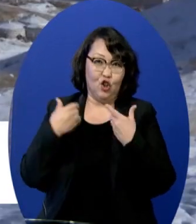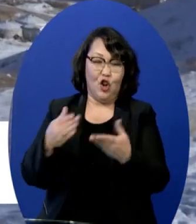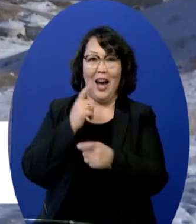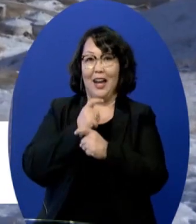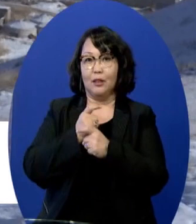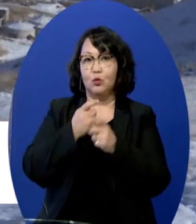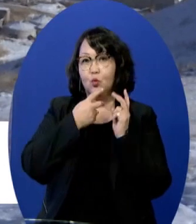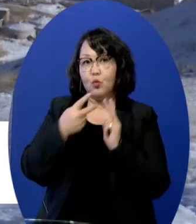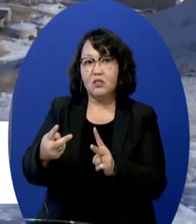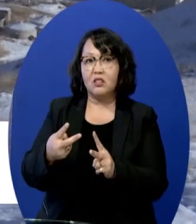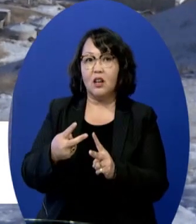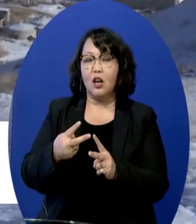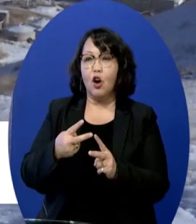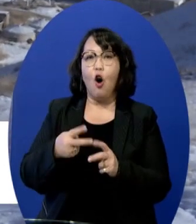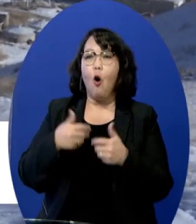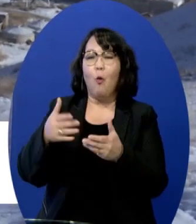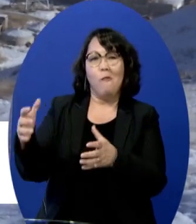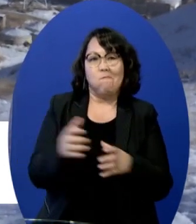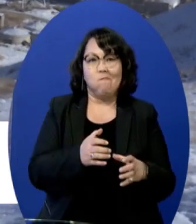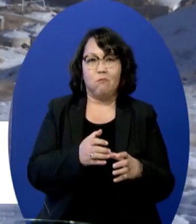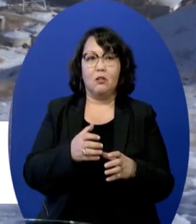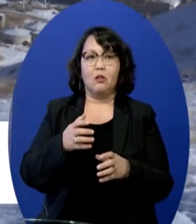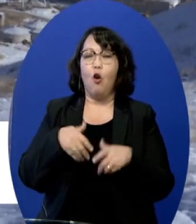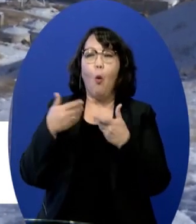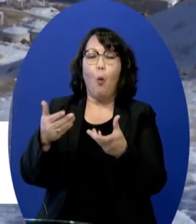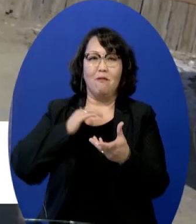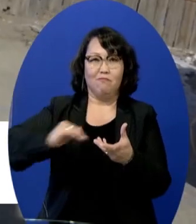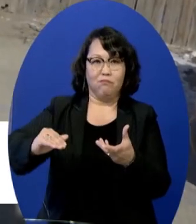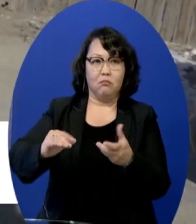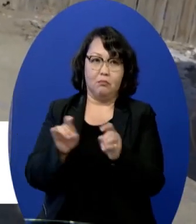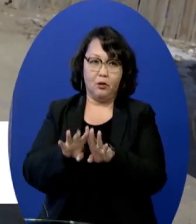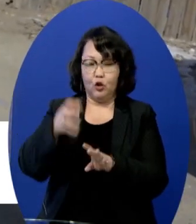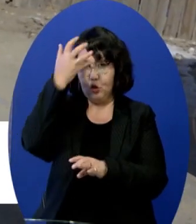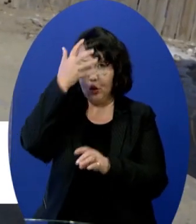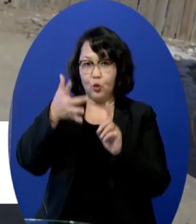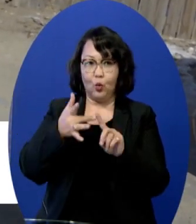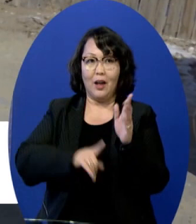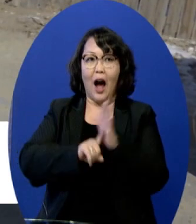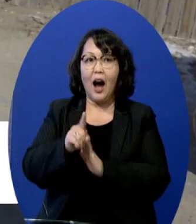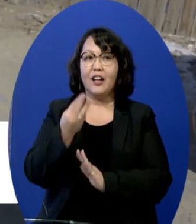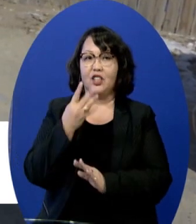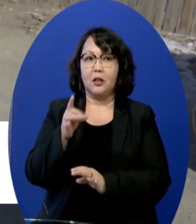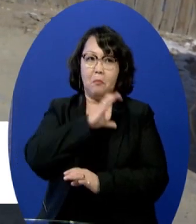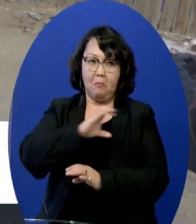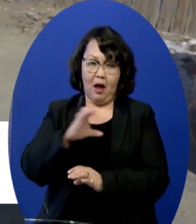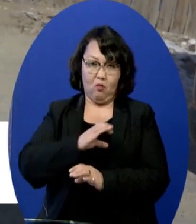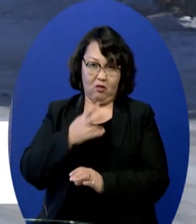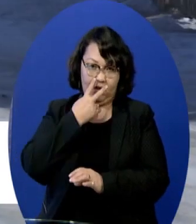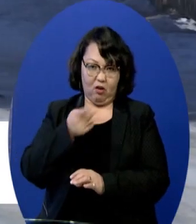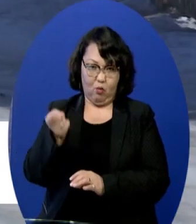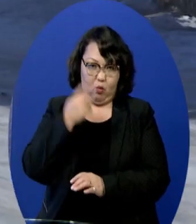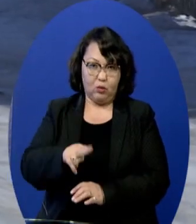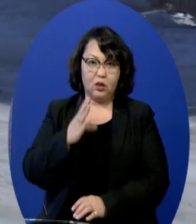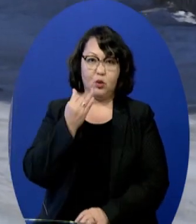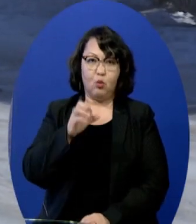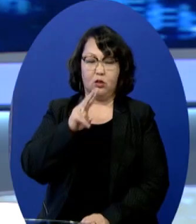замаас нь буцаах эсвэл огт хүрэхгүй байх гэд төрийн дунд болон анхан шатны байгууллагын хүнд сурталт гэхээс өөр оновчтой үгэнд алга байна.